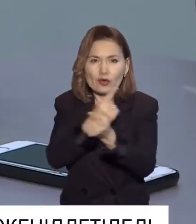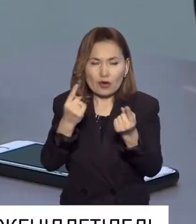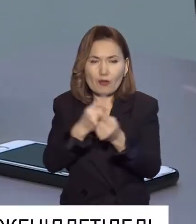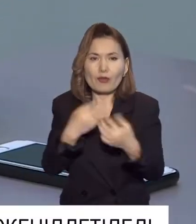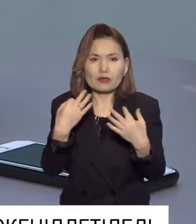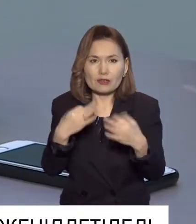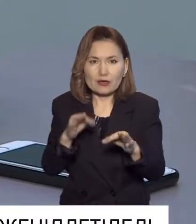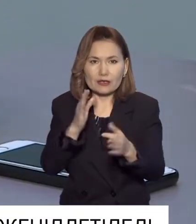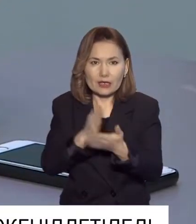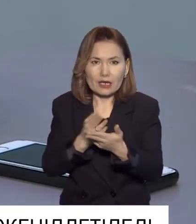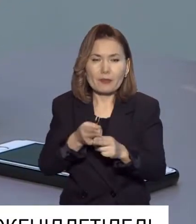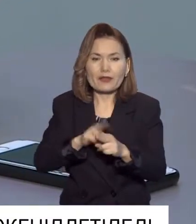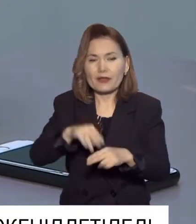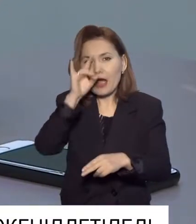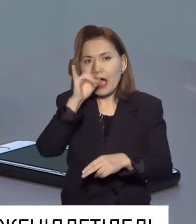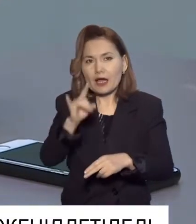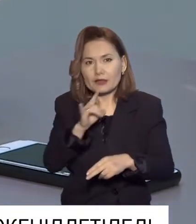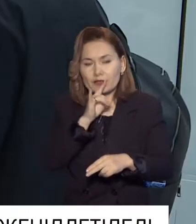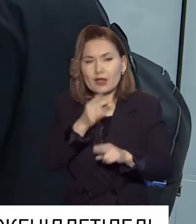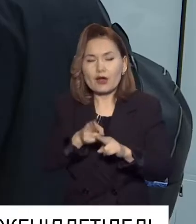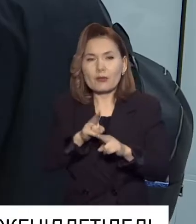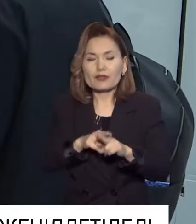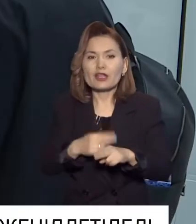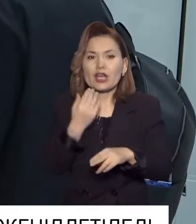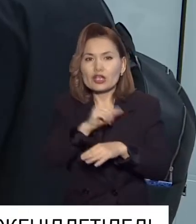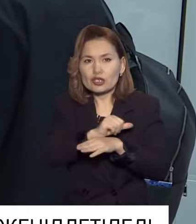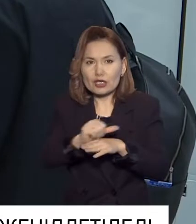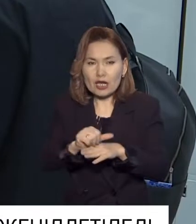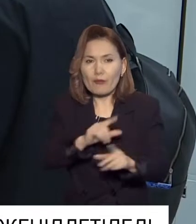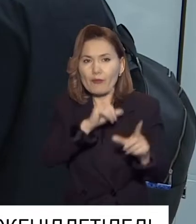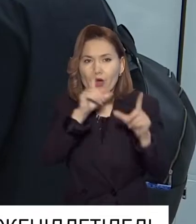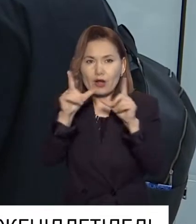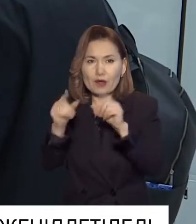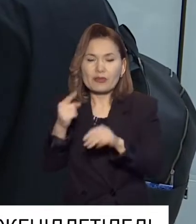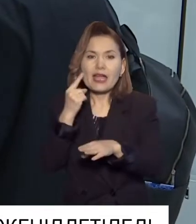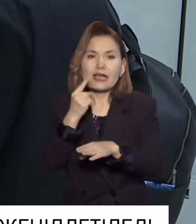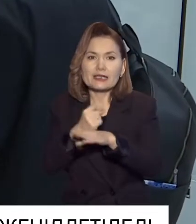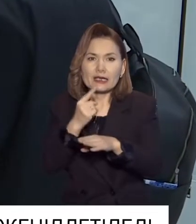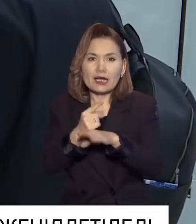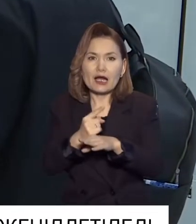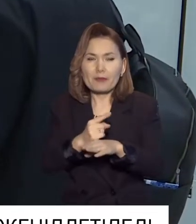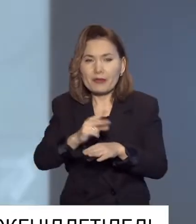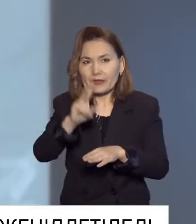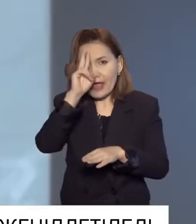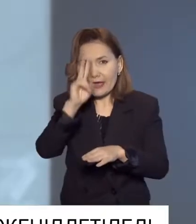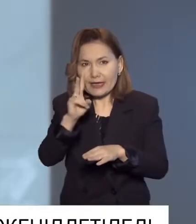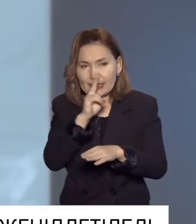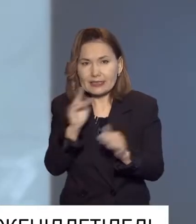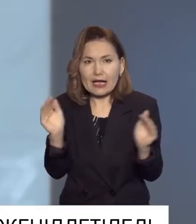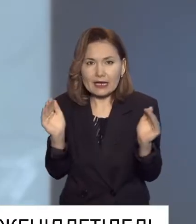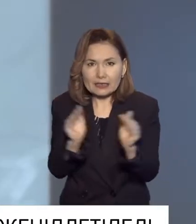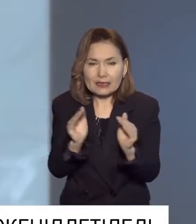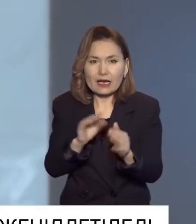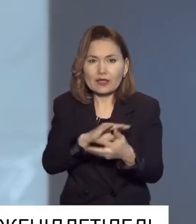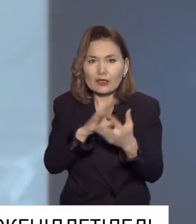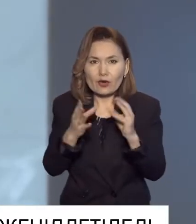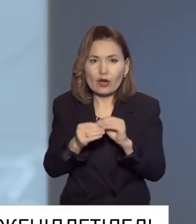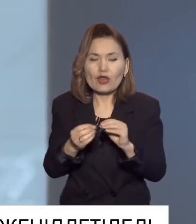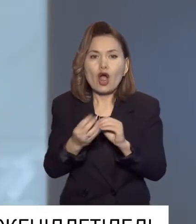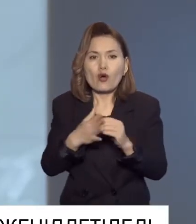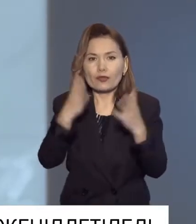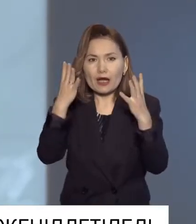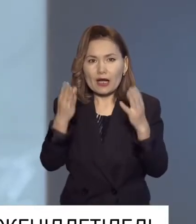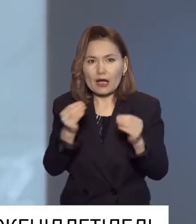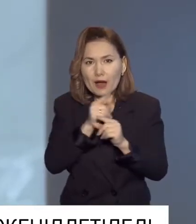жасауға рұқсат. Сонымен қатар қазақстандықтар үшін шетелге шығуға шектеу мерзімі 2 есеге қысқармақ, яғни азаматтар 15